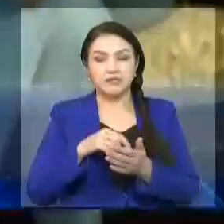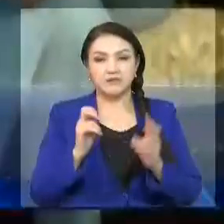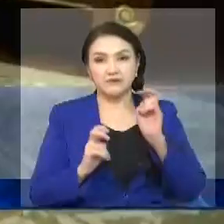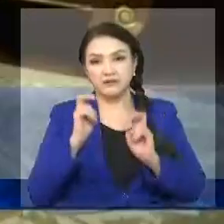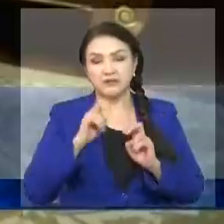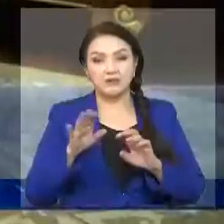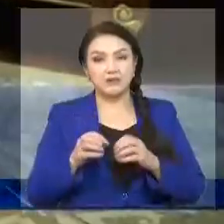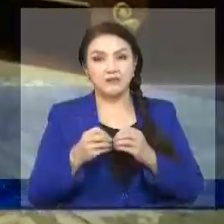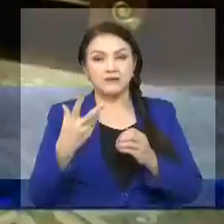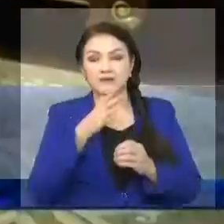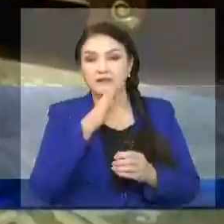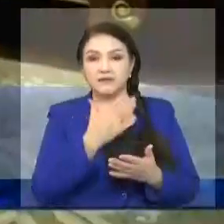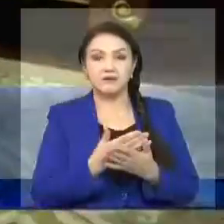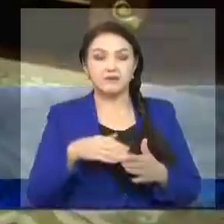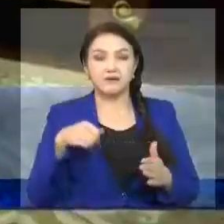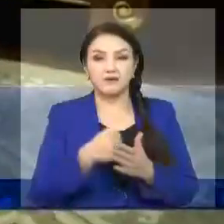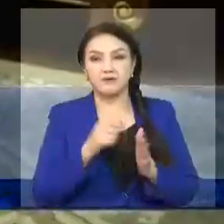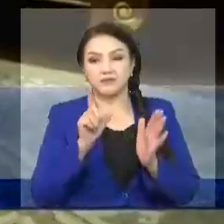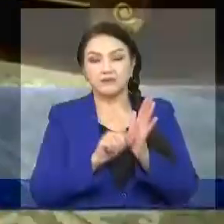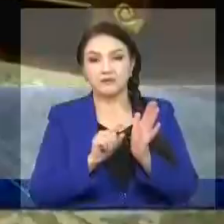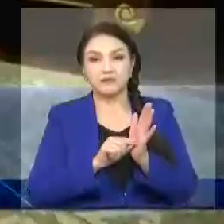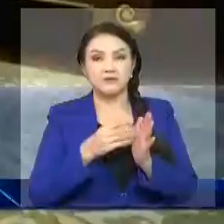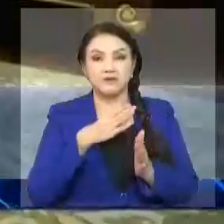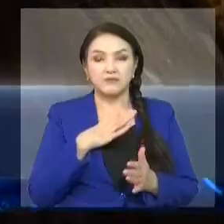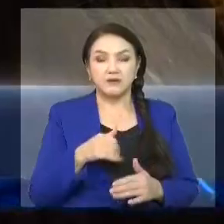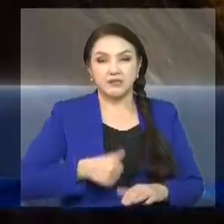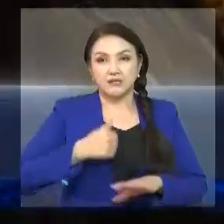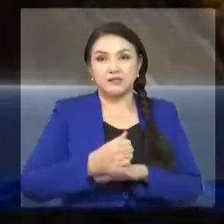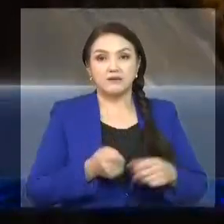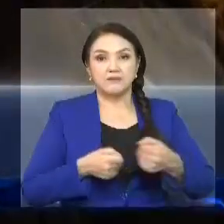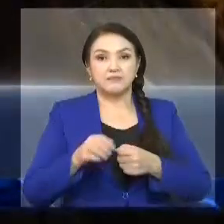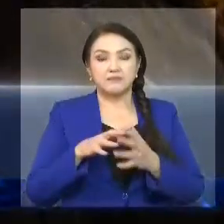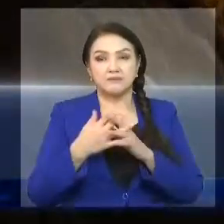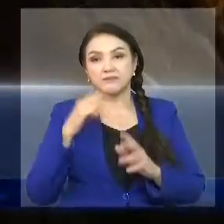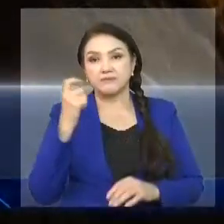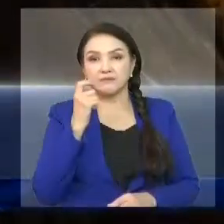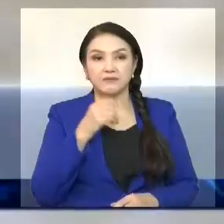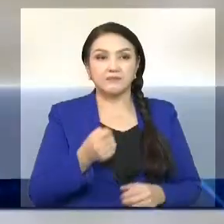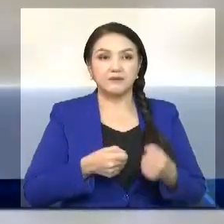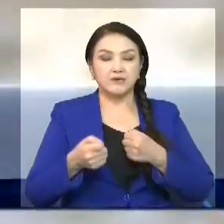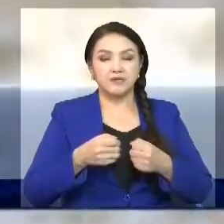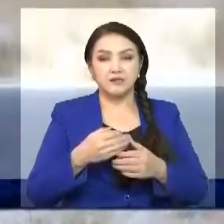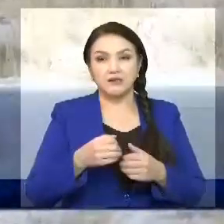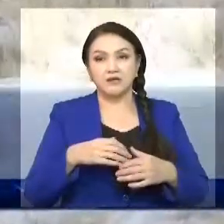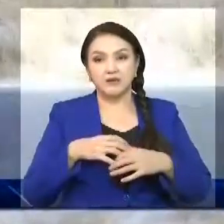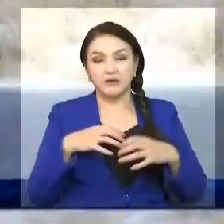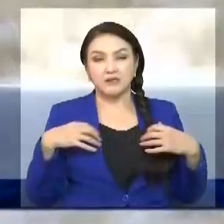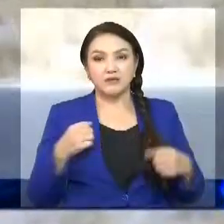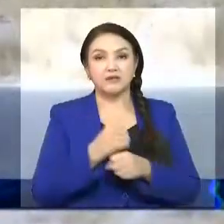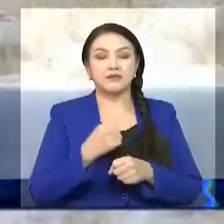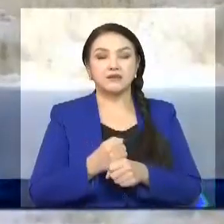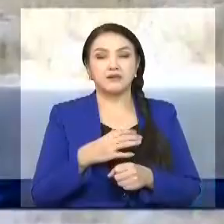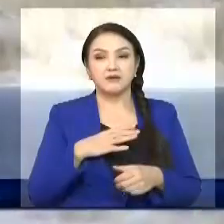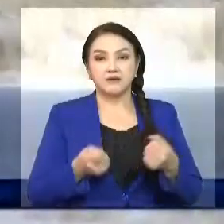затем, в течение 13 лет до выхода на пенсию, был заместителем главы областного управления сельского хозяйства и руководителем отдела животноводства при